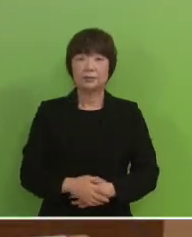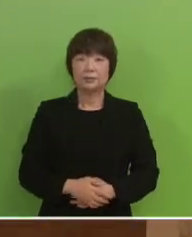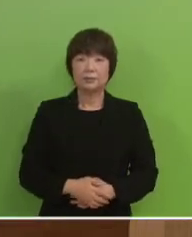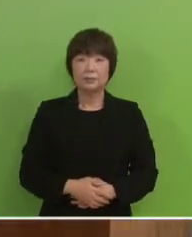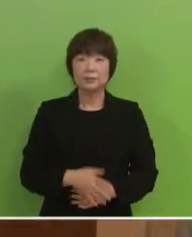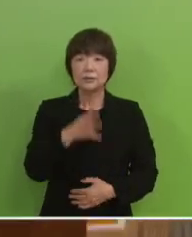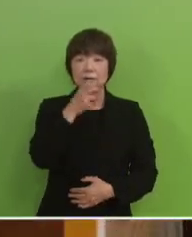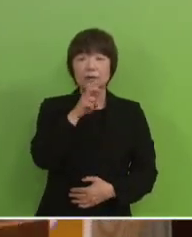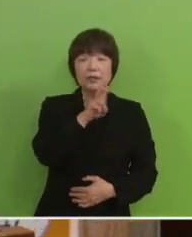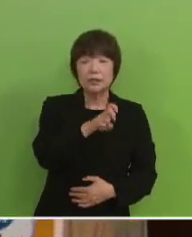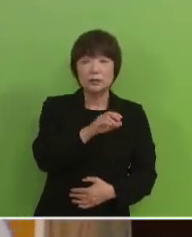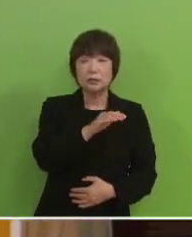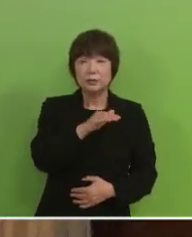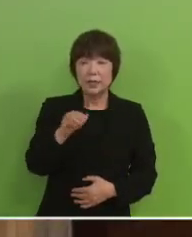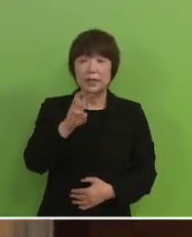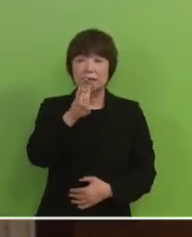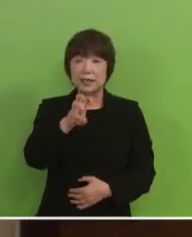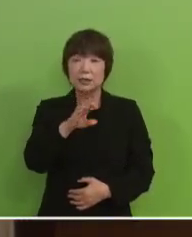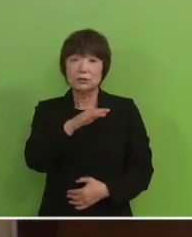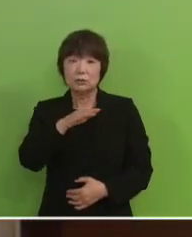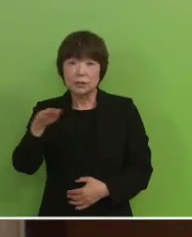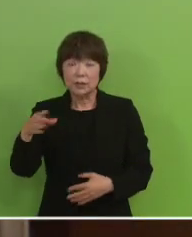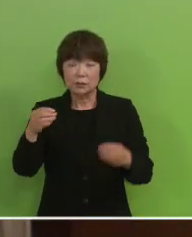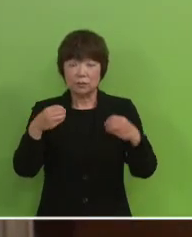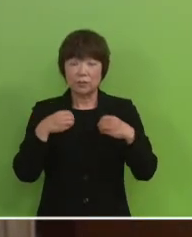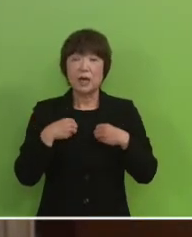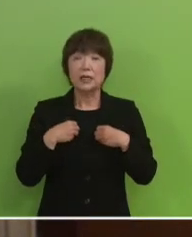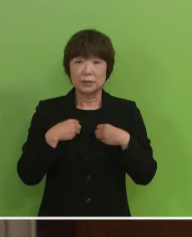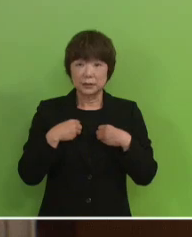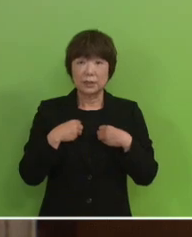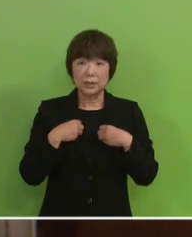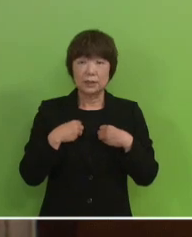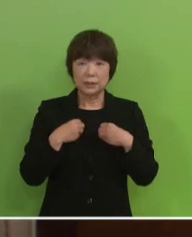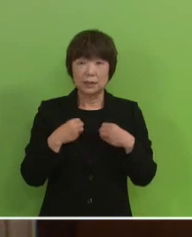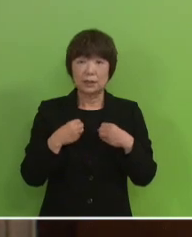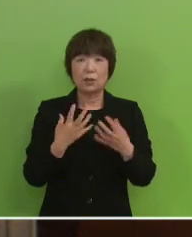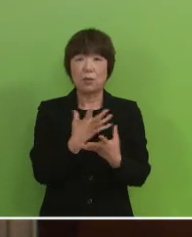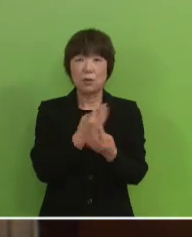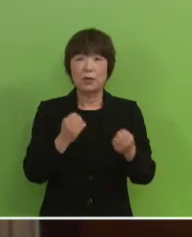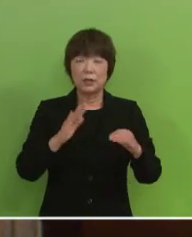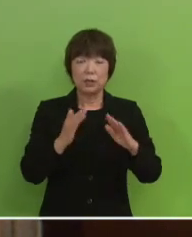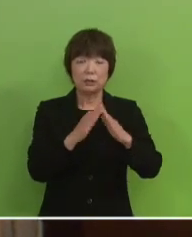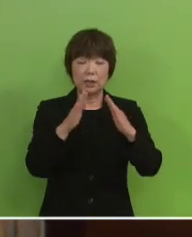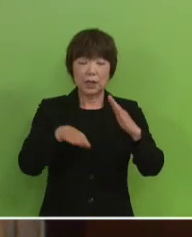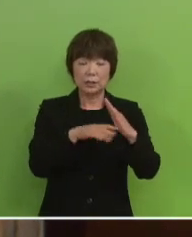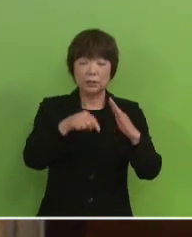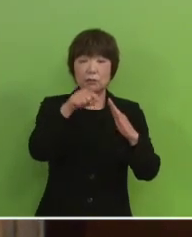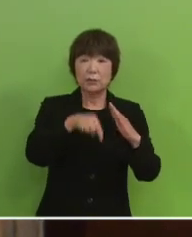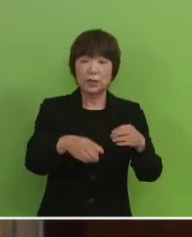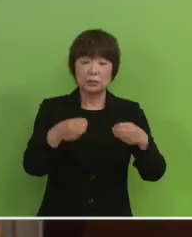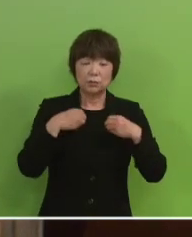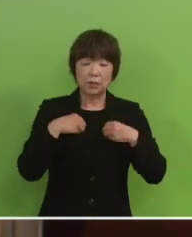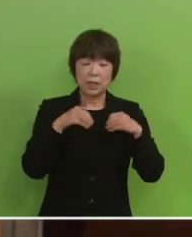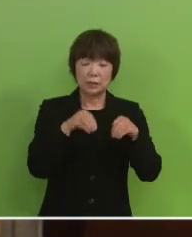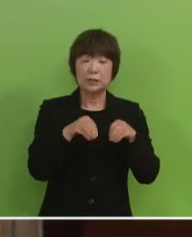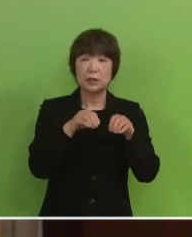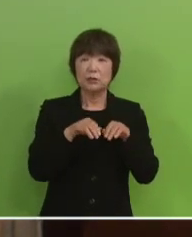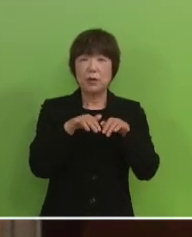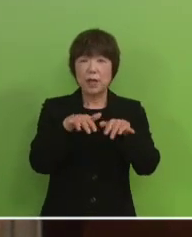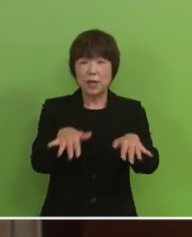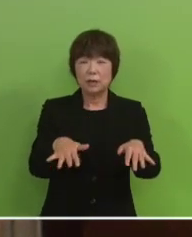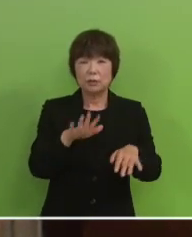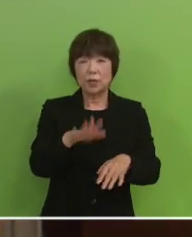20代30代の艦船がつづっていますけれどもご覧通り過程がいかんせんの影響が出てきているの